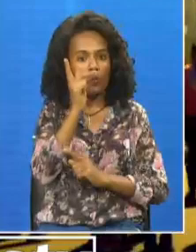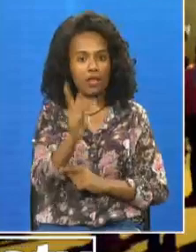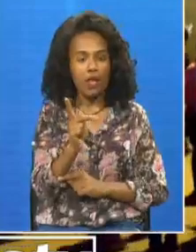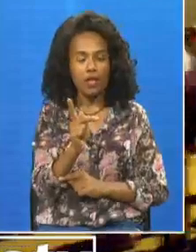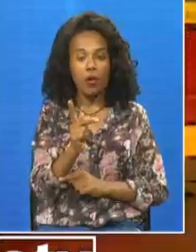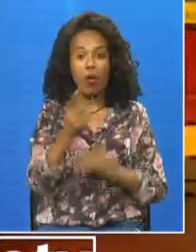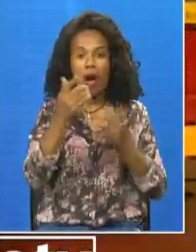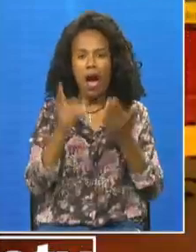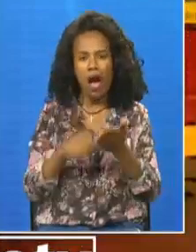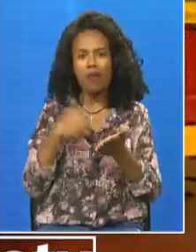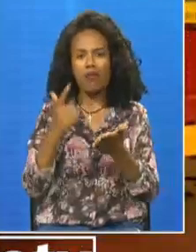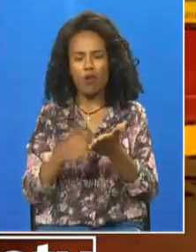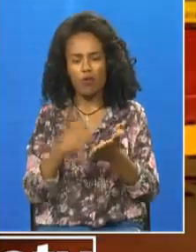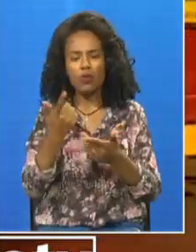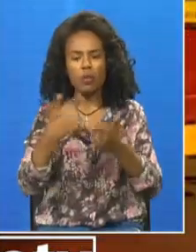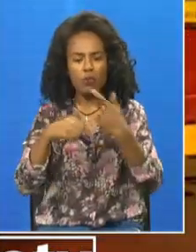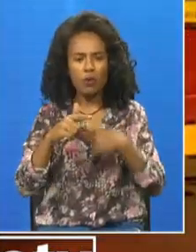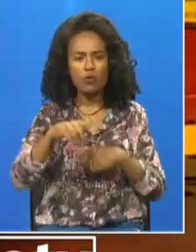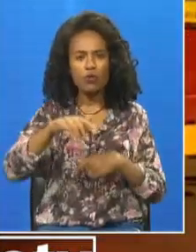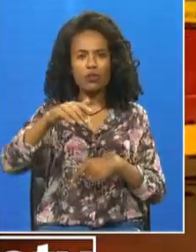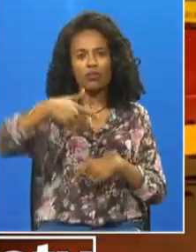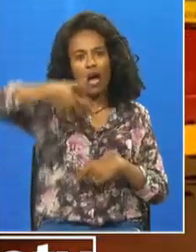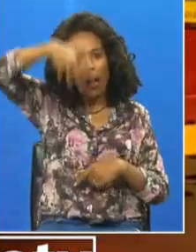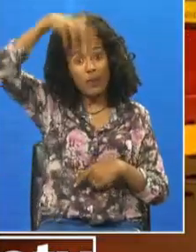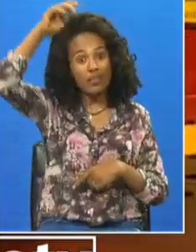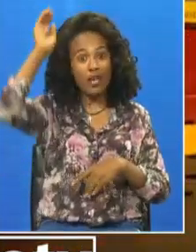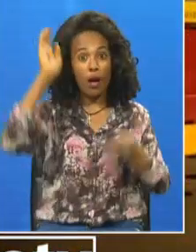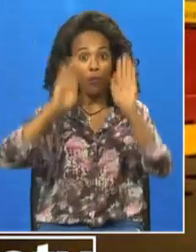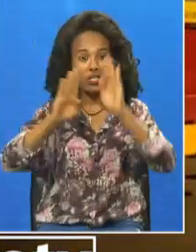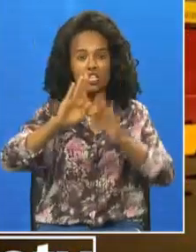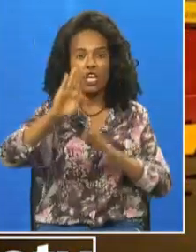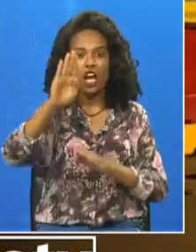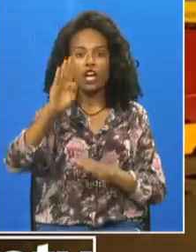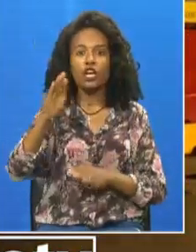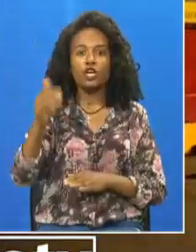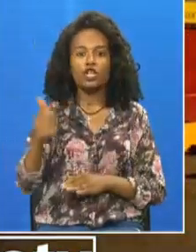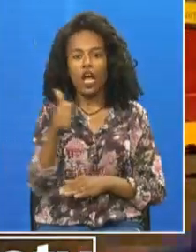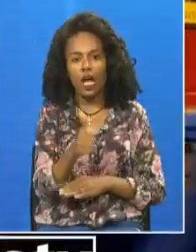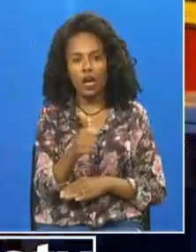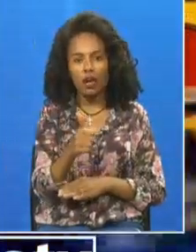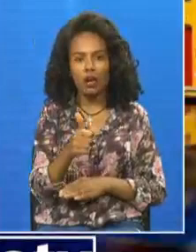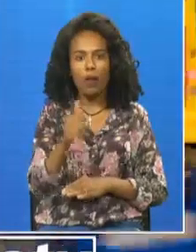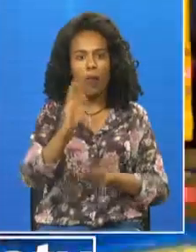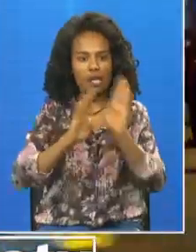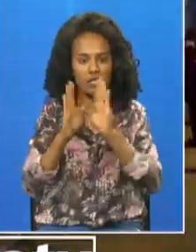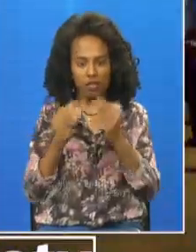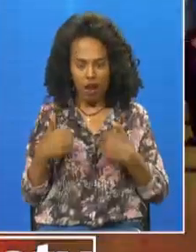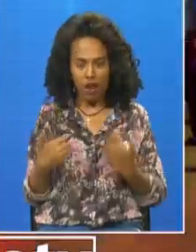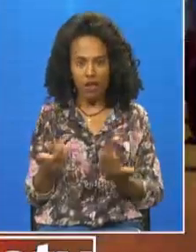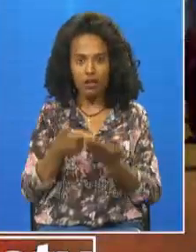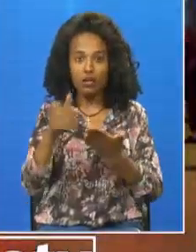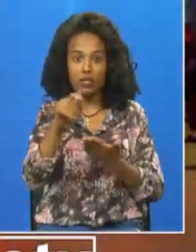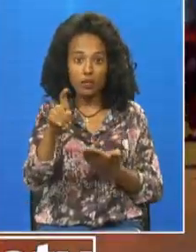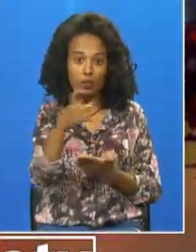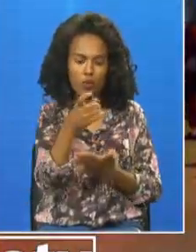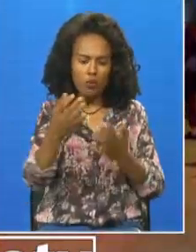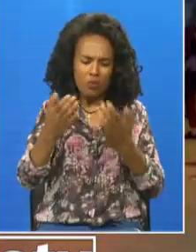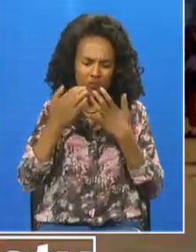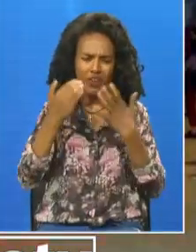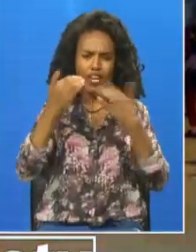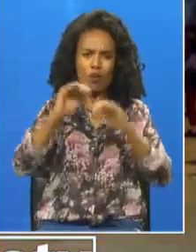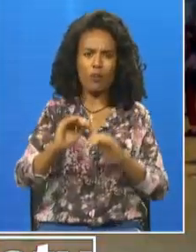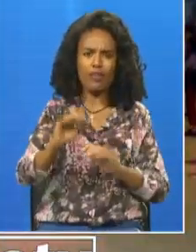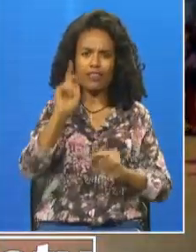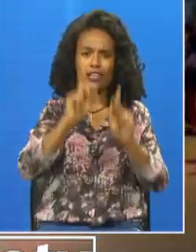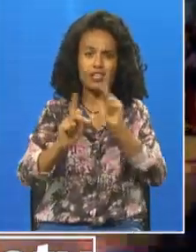የሚሄዱ ዜጎች ናቸው። ነገር ግን በጣም ከፍተኛ የሚባል ሰልፍ፣ ከፍተኛ የሚባል አካላዊ ጥግግት ነው ያለው። ይህንንም እንግዲህ አዲስ አበባ ከተማ